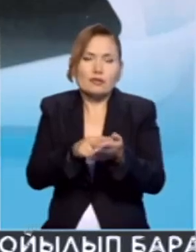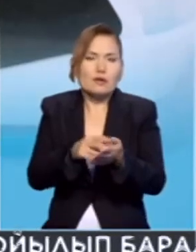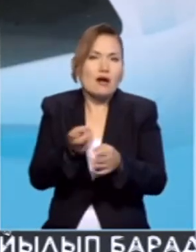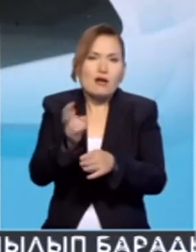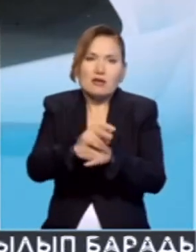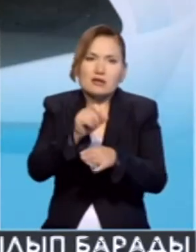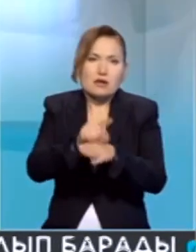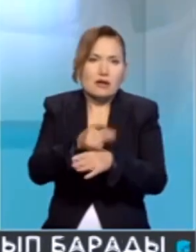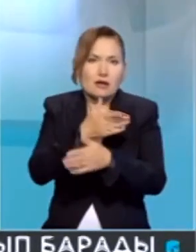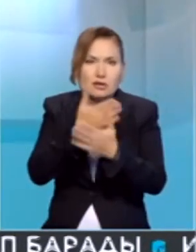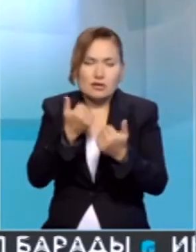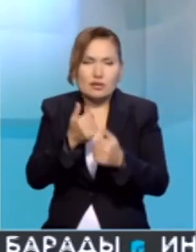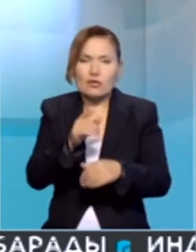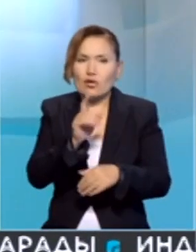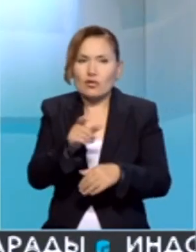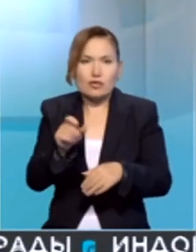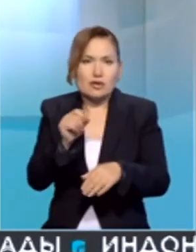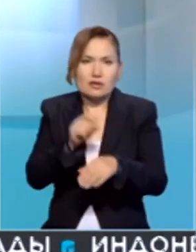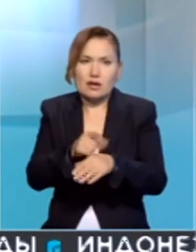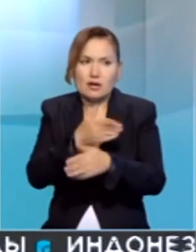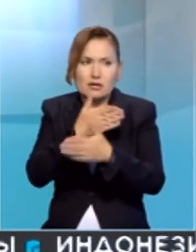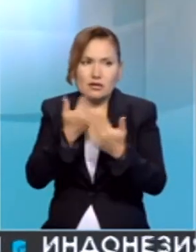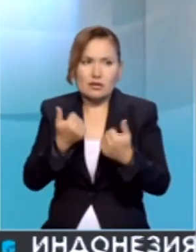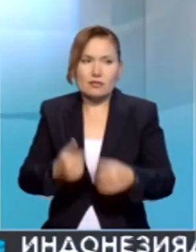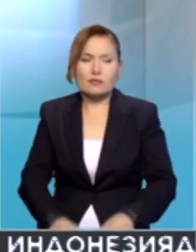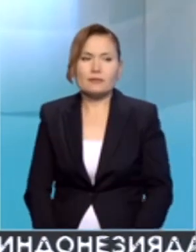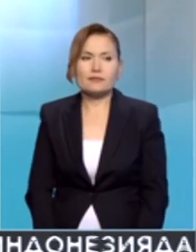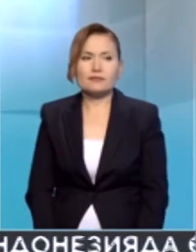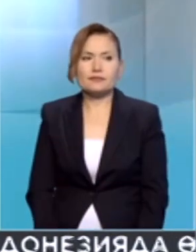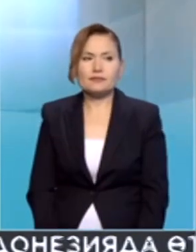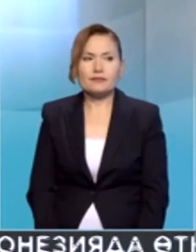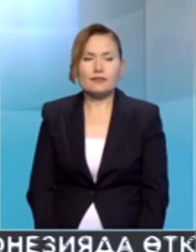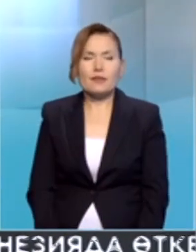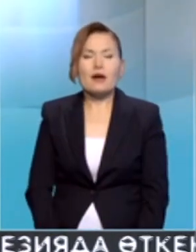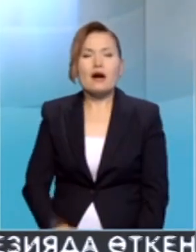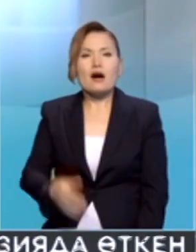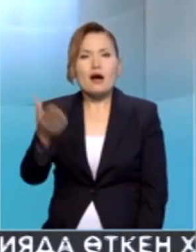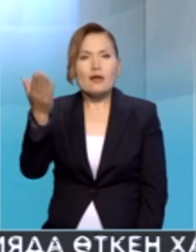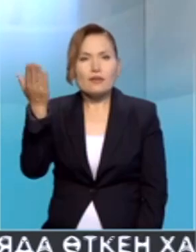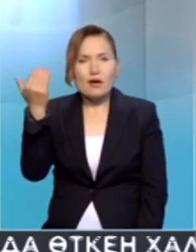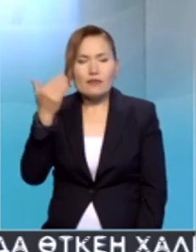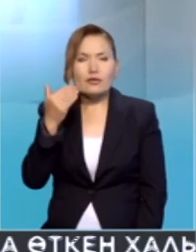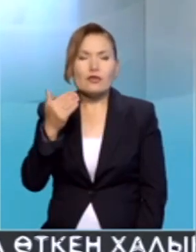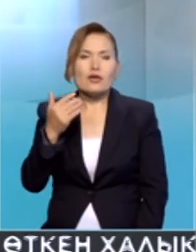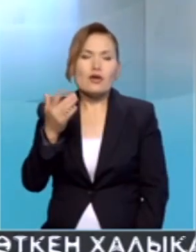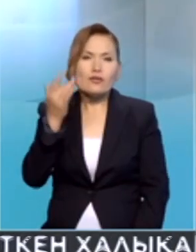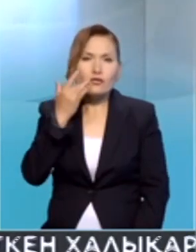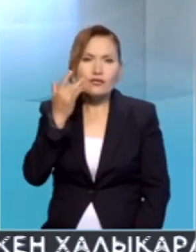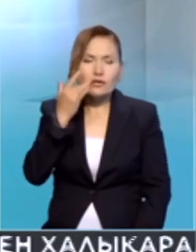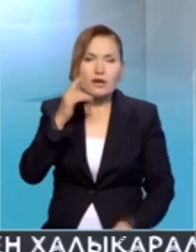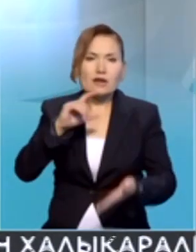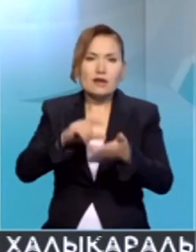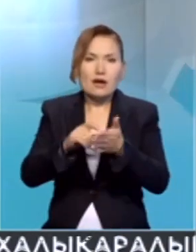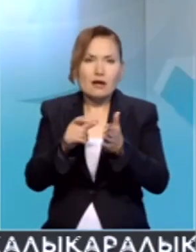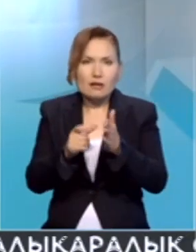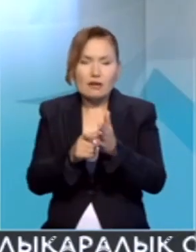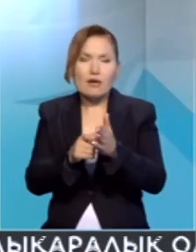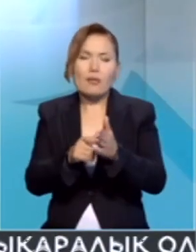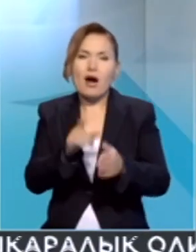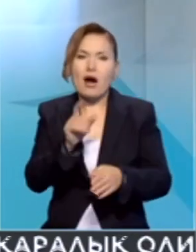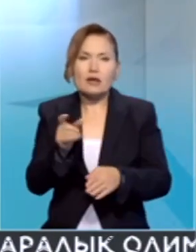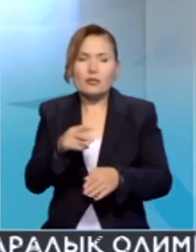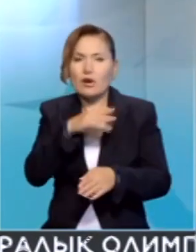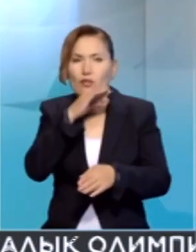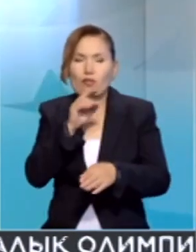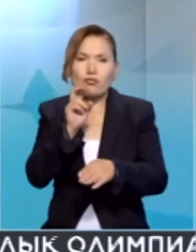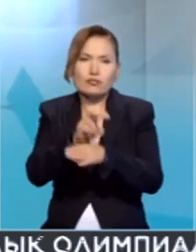жүгінбейтін болған. Кезінде бір клиент болатын. Ол кезінде мына экранына сызық түсіп қалса,